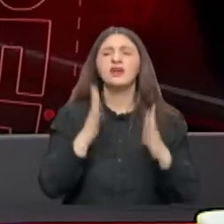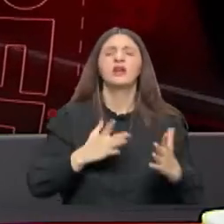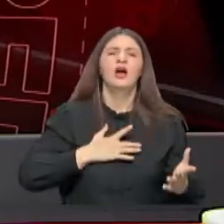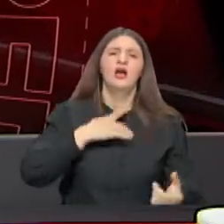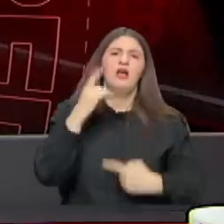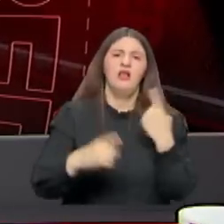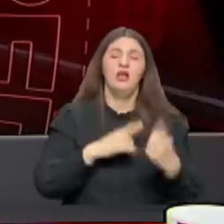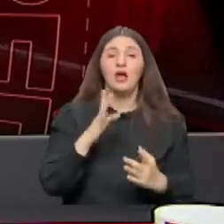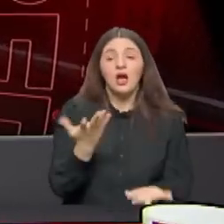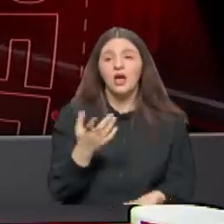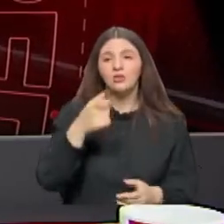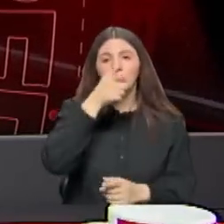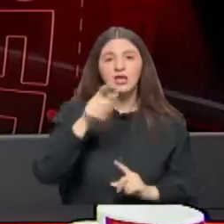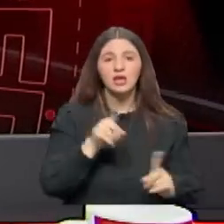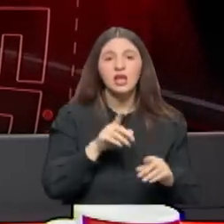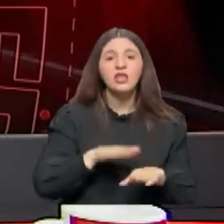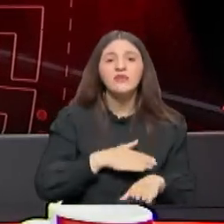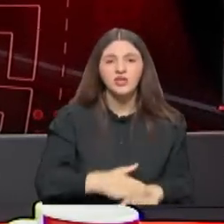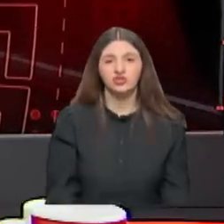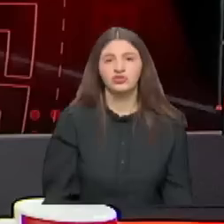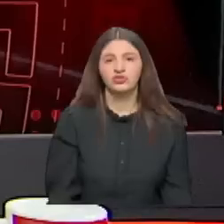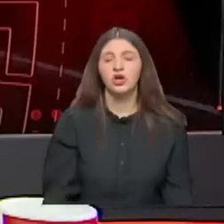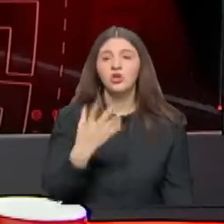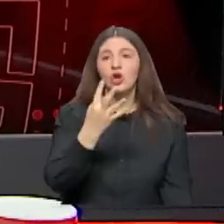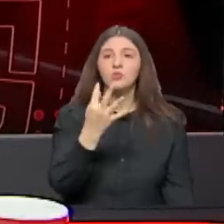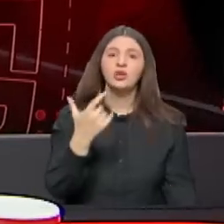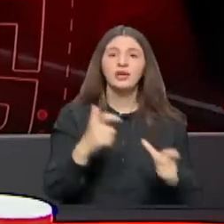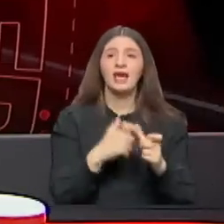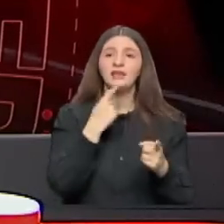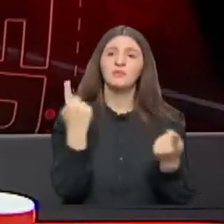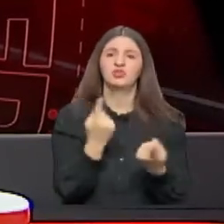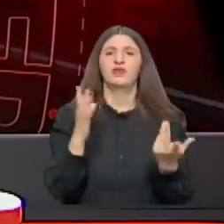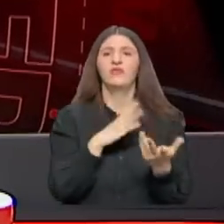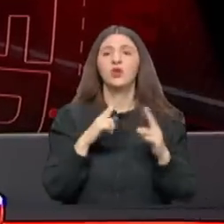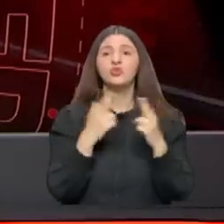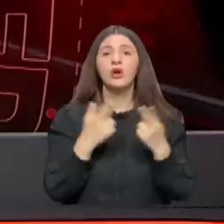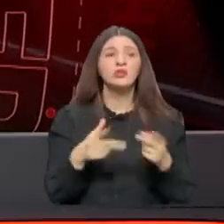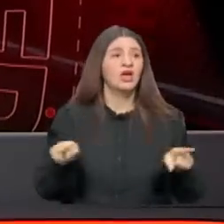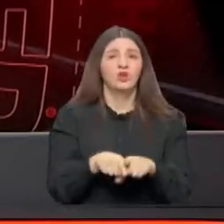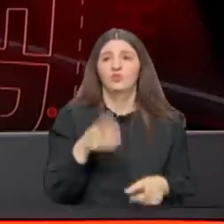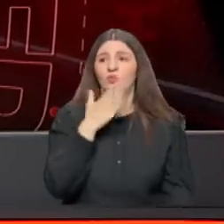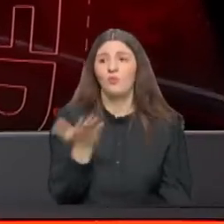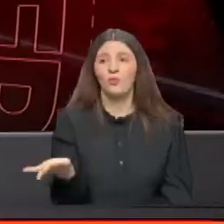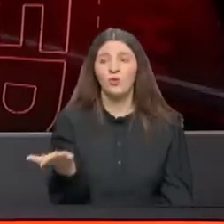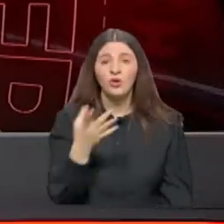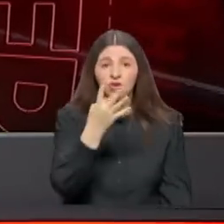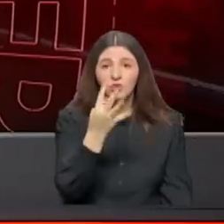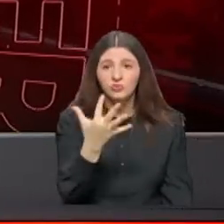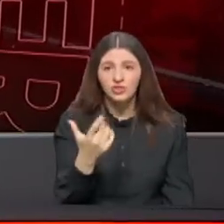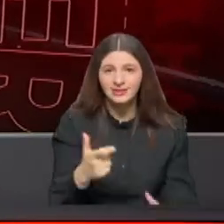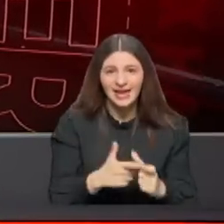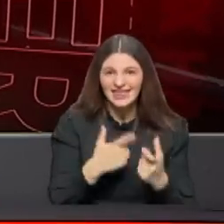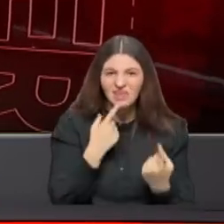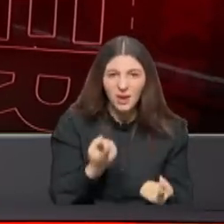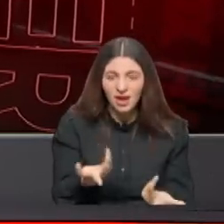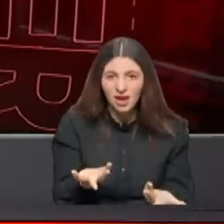Dedim ki Türkiye'de internet yavaş. 4.5G diye de bir şey var. Dünyada eşi yok. Yani 4,5G ne